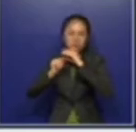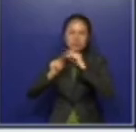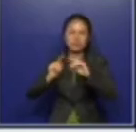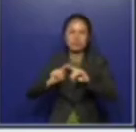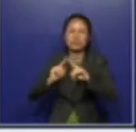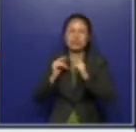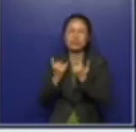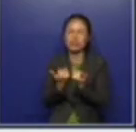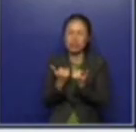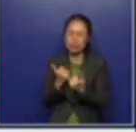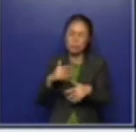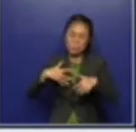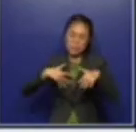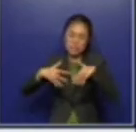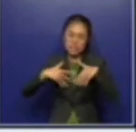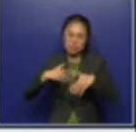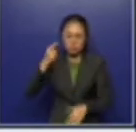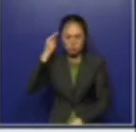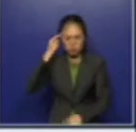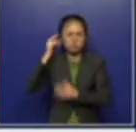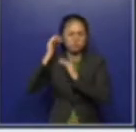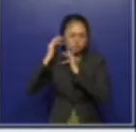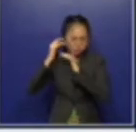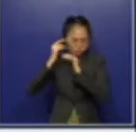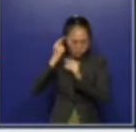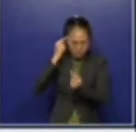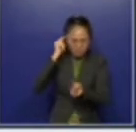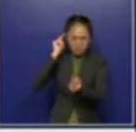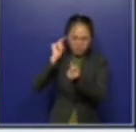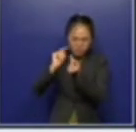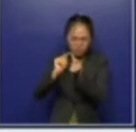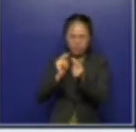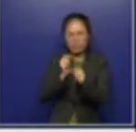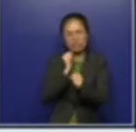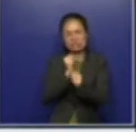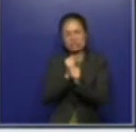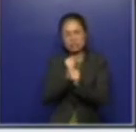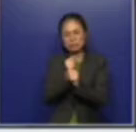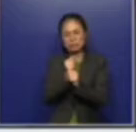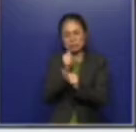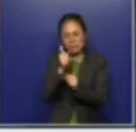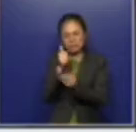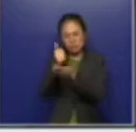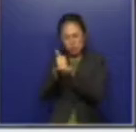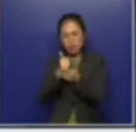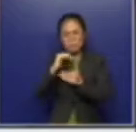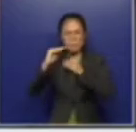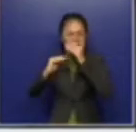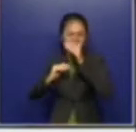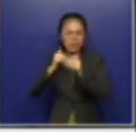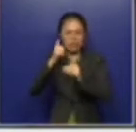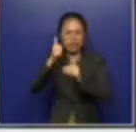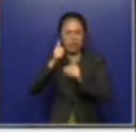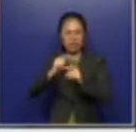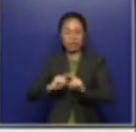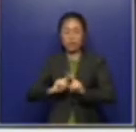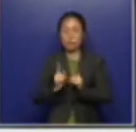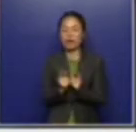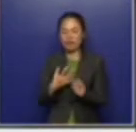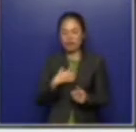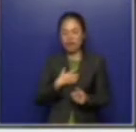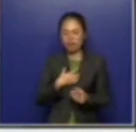นก็คาดหวังครับว่าท่านจะทำได้ดีและชี้แจงต่อสังคมไทยได้เดี๋ยวผมไล่เรียงทีละประเด็นครับว่าท่